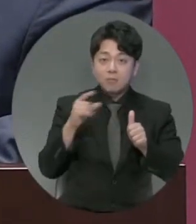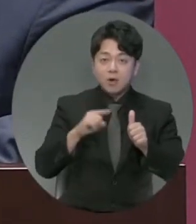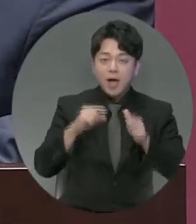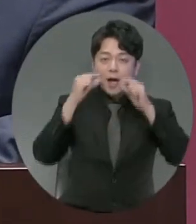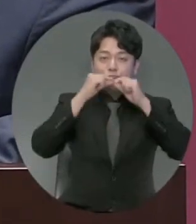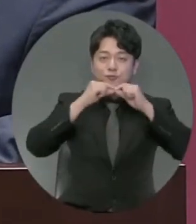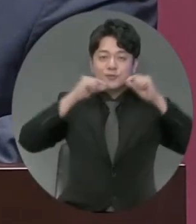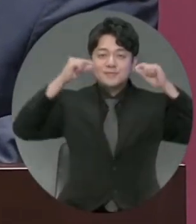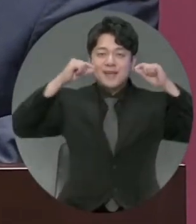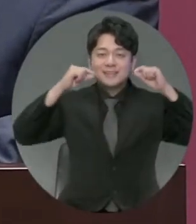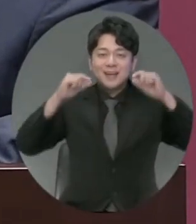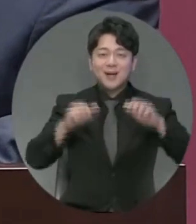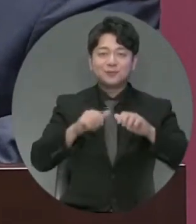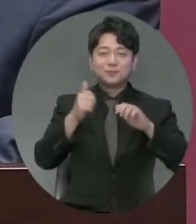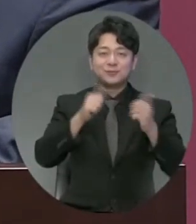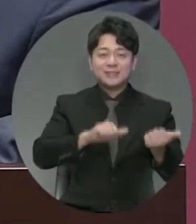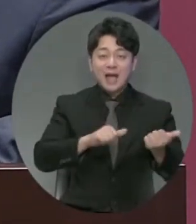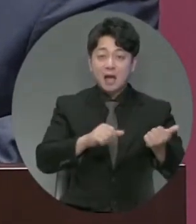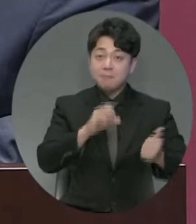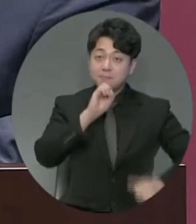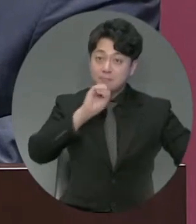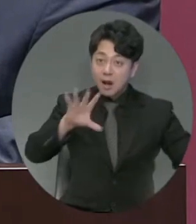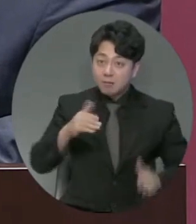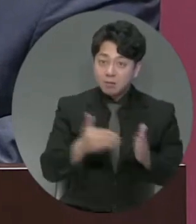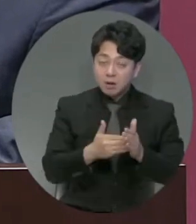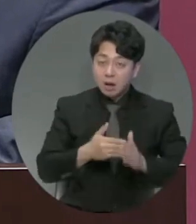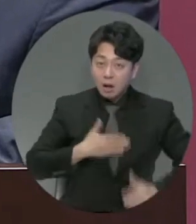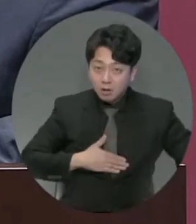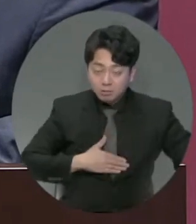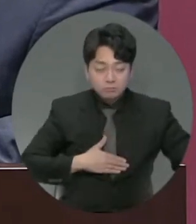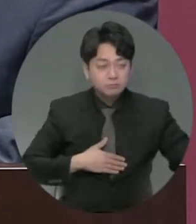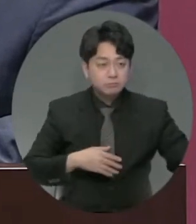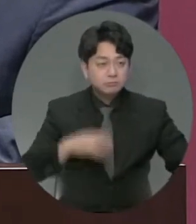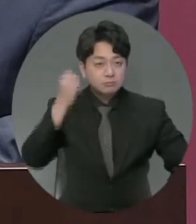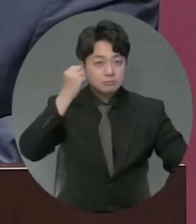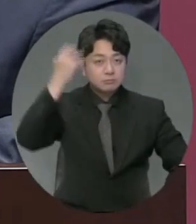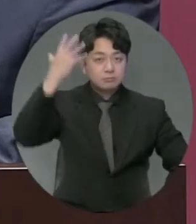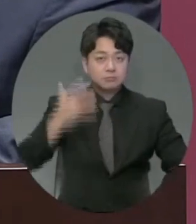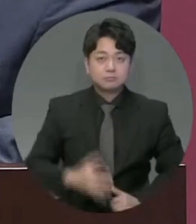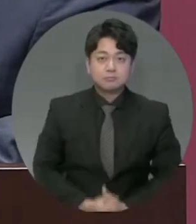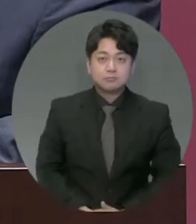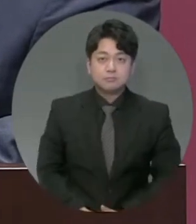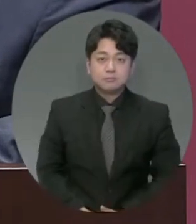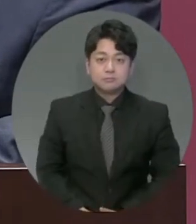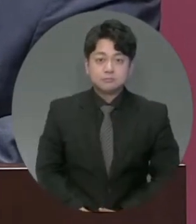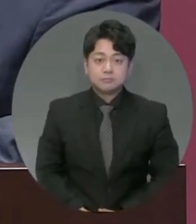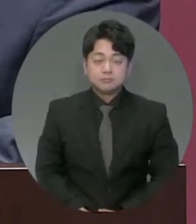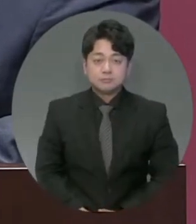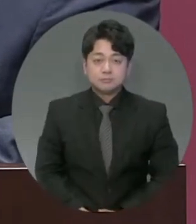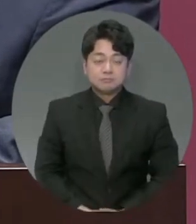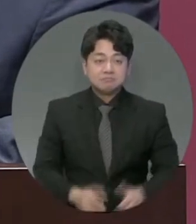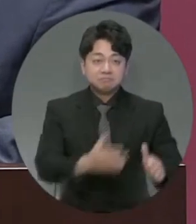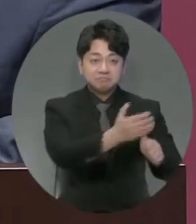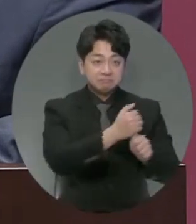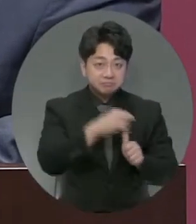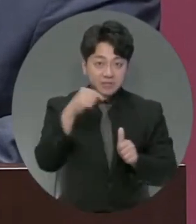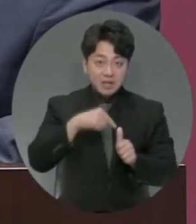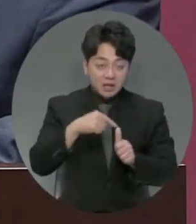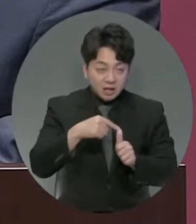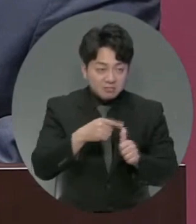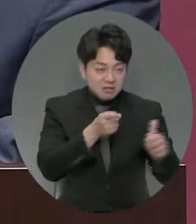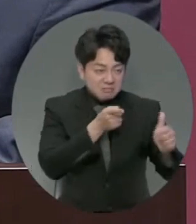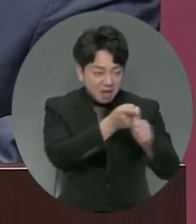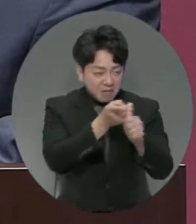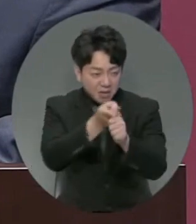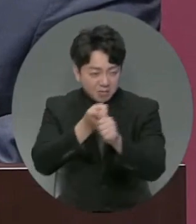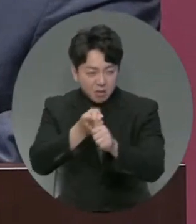없습니다. 확인하십시오. 예. 그 납포하기 전에 우리 한미정보당국은 16명을 죽인 역기적인 살인마가 넘어오고